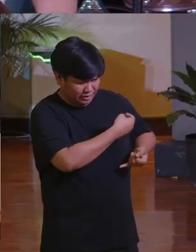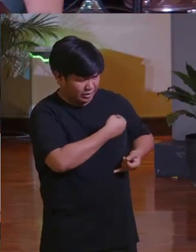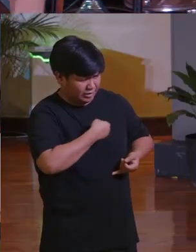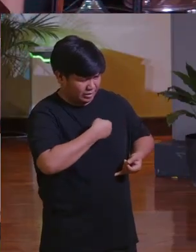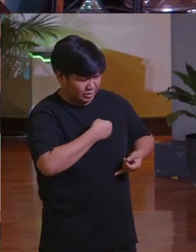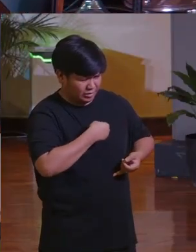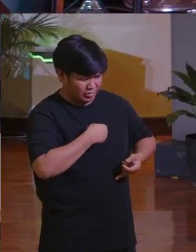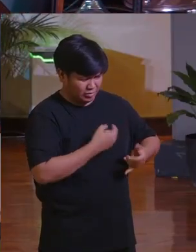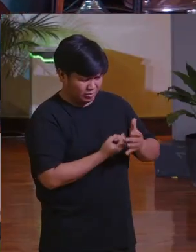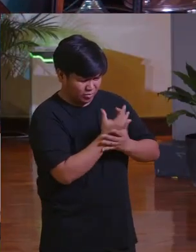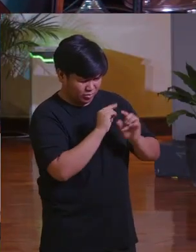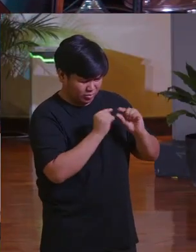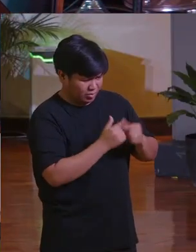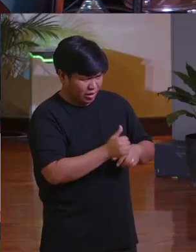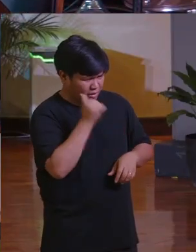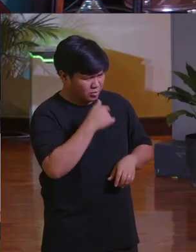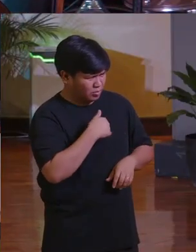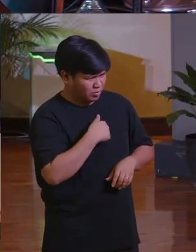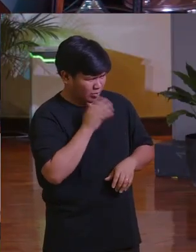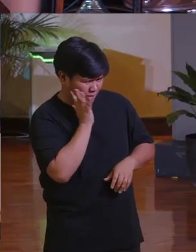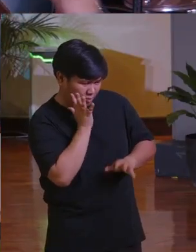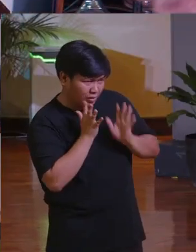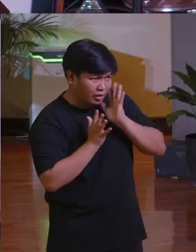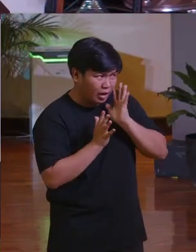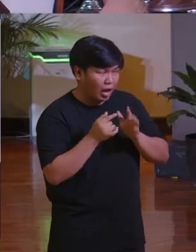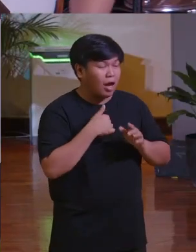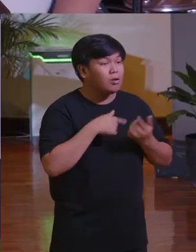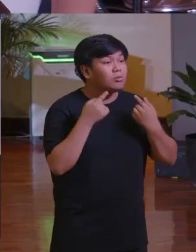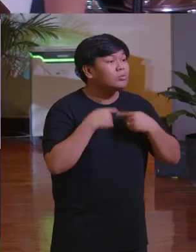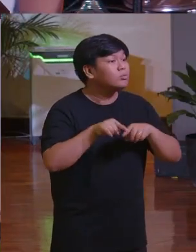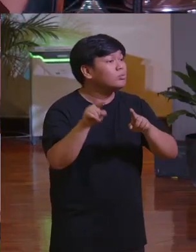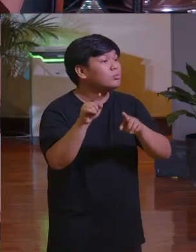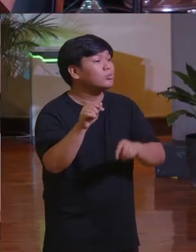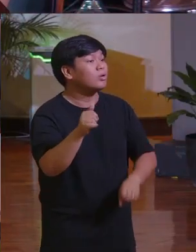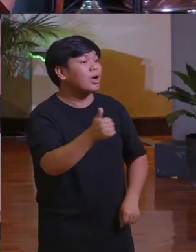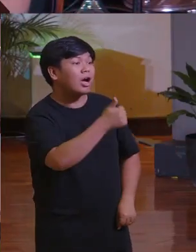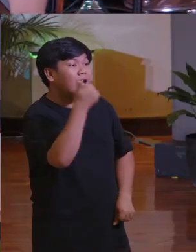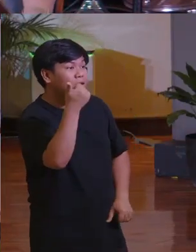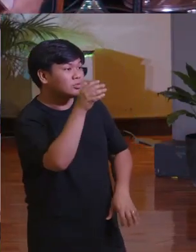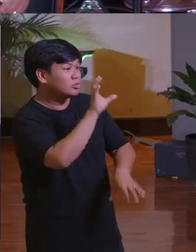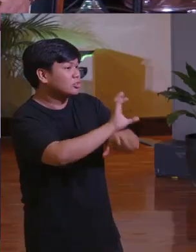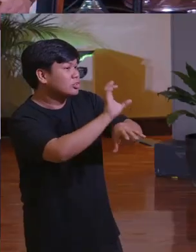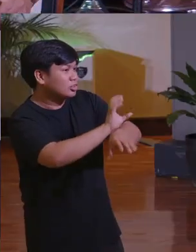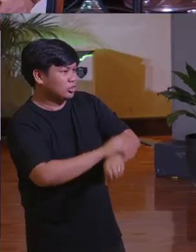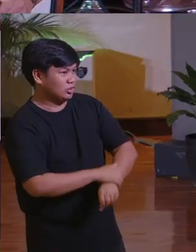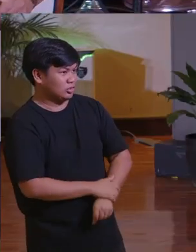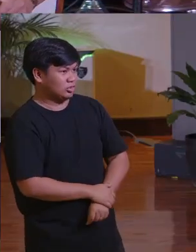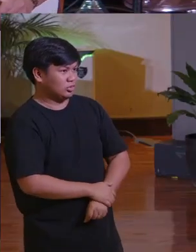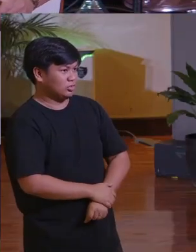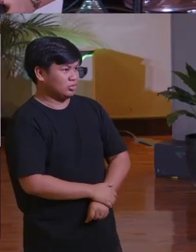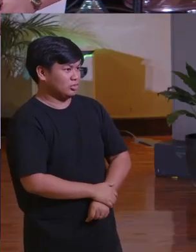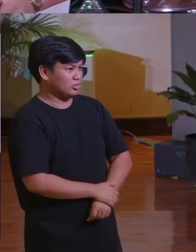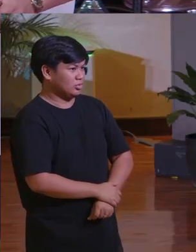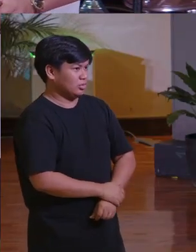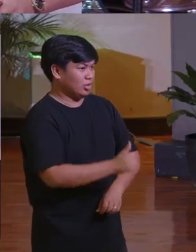ako. So, pupunta na lang ako sa ibang CF. No?